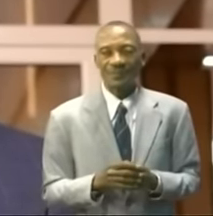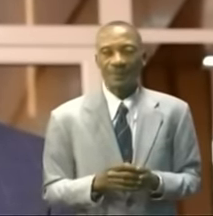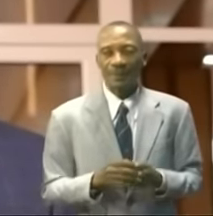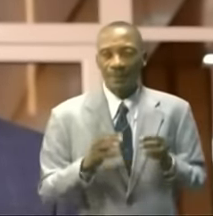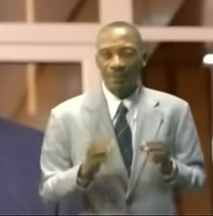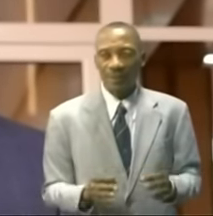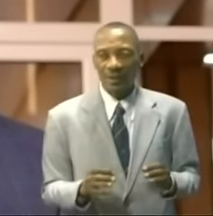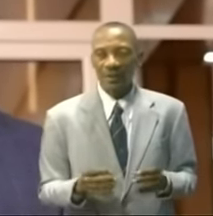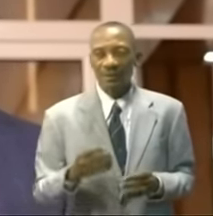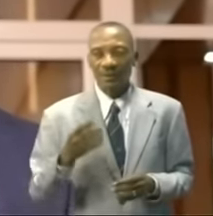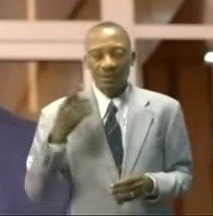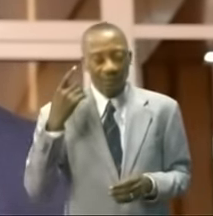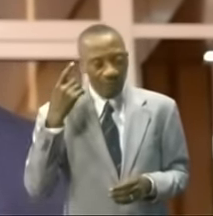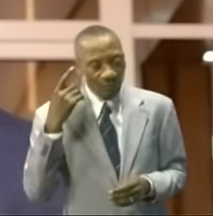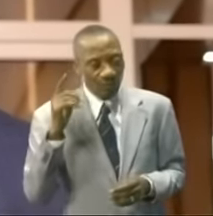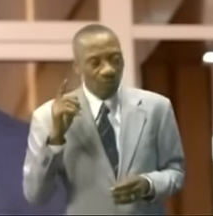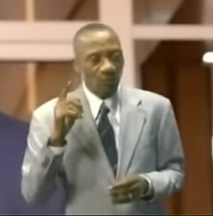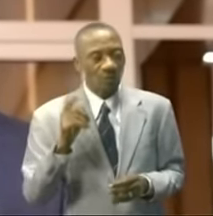d'urgence de santé publique, le CUSP,